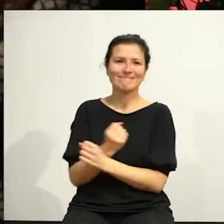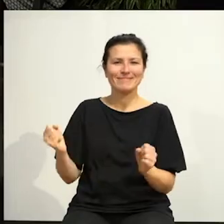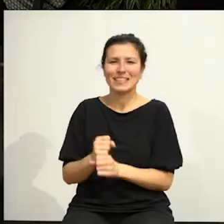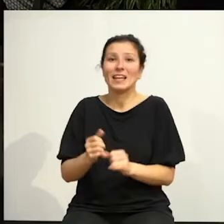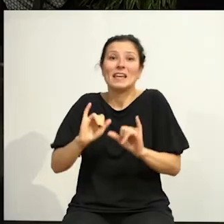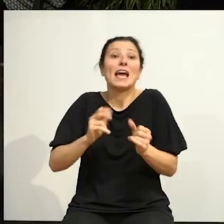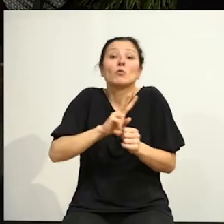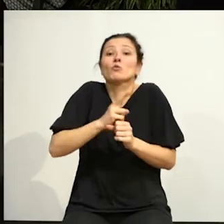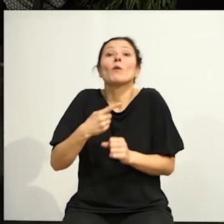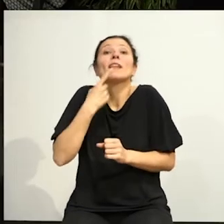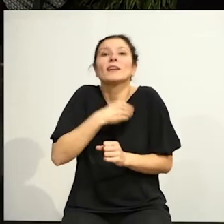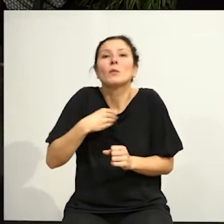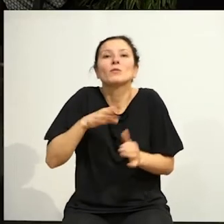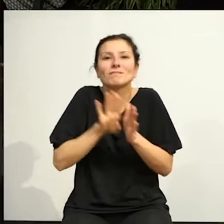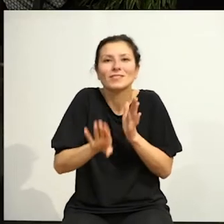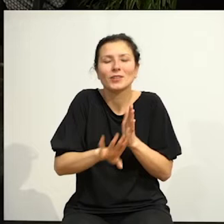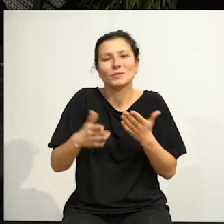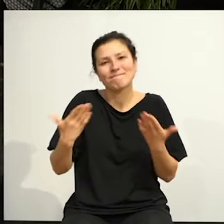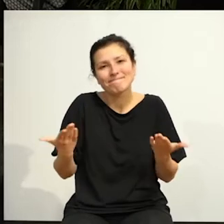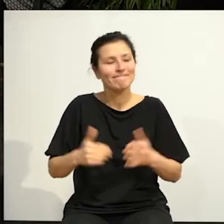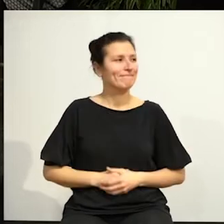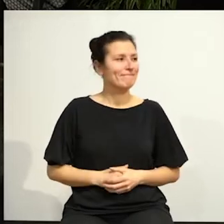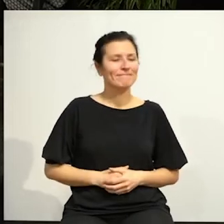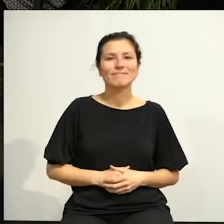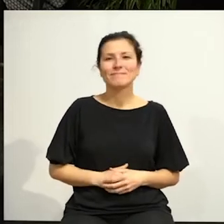przetłumaczyć. Więc jeśli chodzi o miłość niestety. Tak.